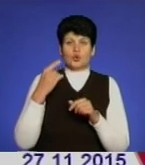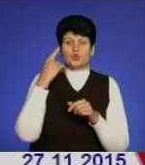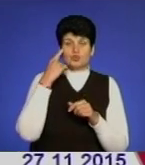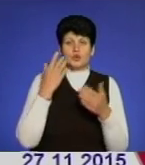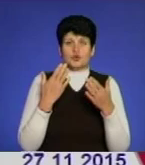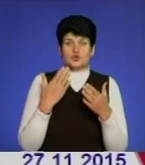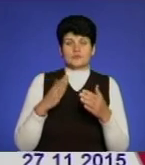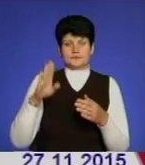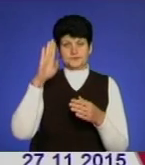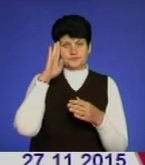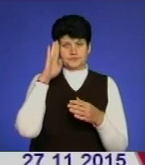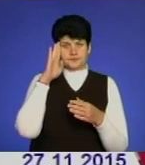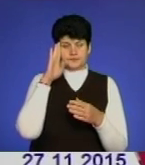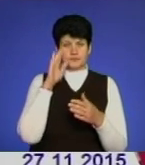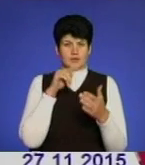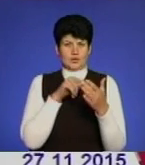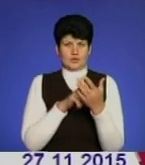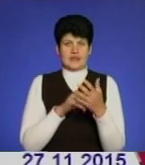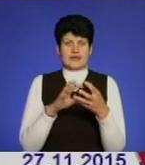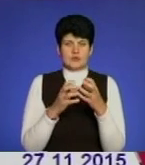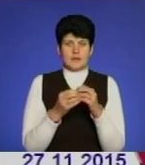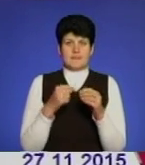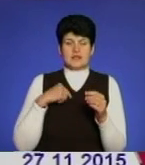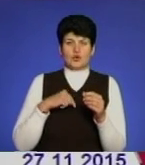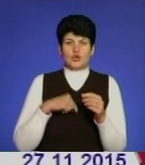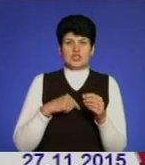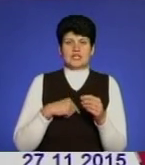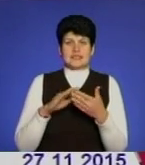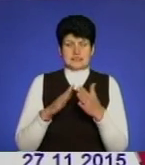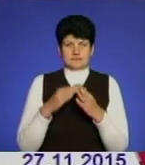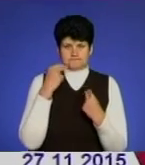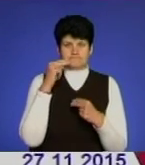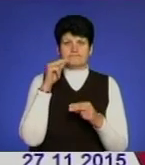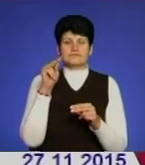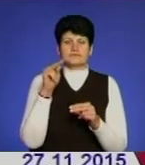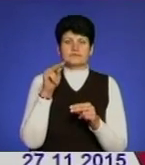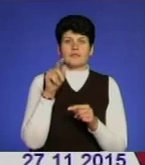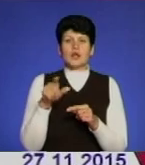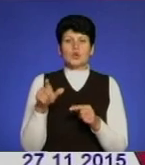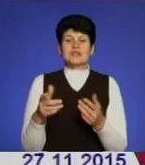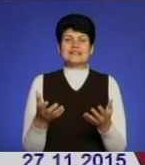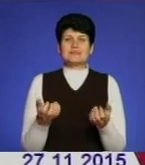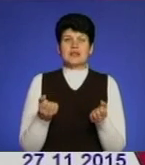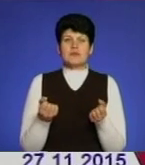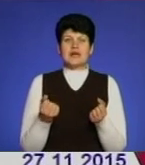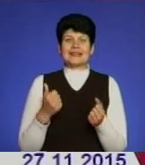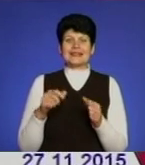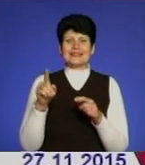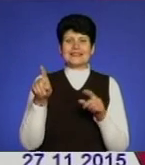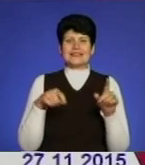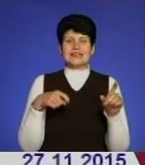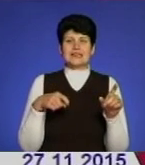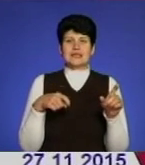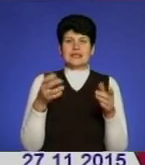якщо бійці налаштовуються на результат, то психологічний стан у них поліпшується. Люди сприймають набір в армію, як будто